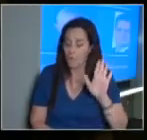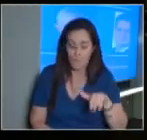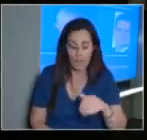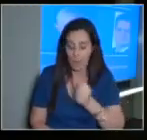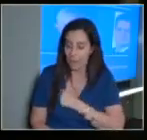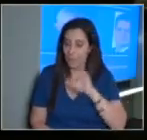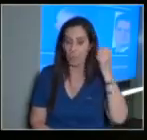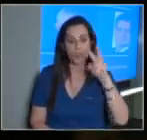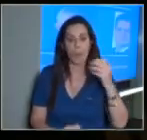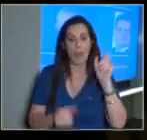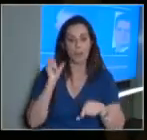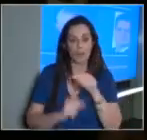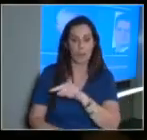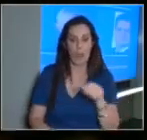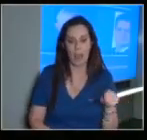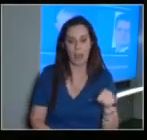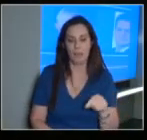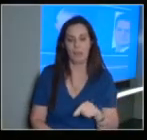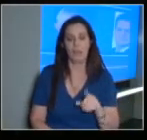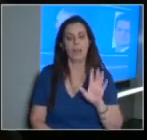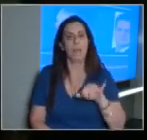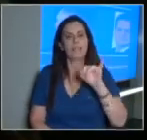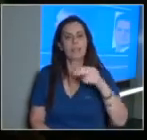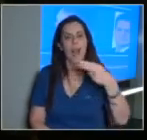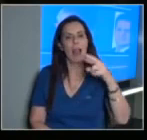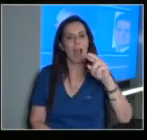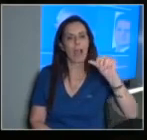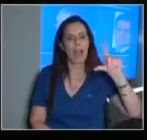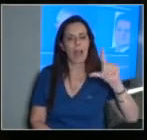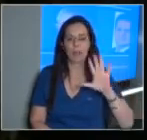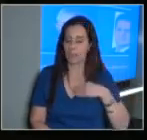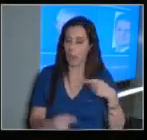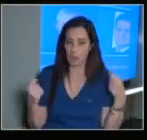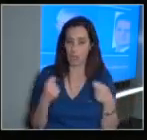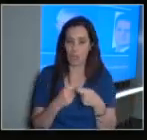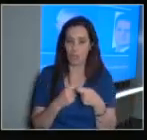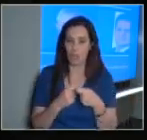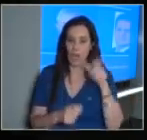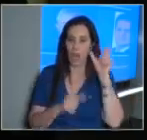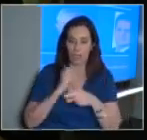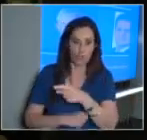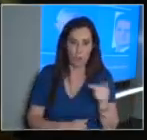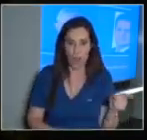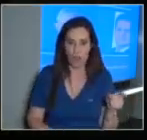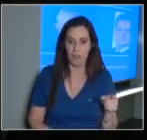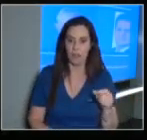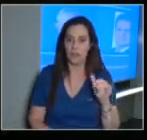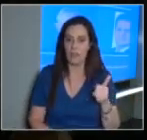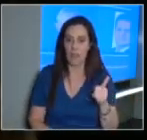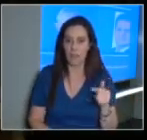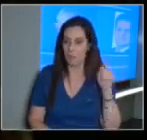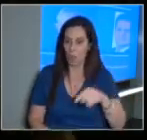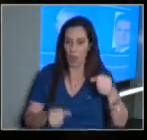בציבור הדתי-לאומי יש הרבה קולות כאלה, תקראי את ישראל הראל ואחרים, אני גם בקשר עם האנשים האלה, שכן, הם לא